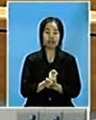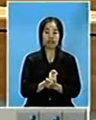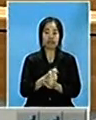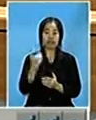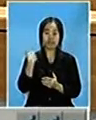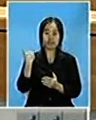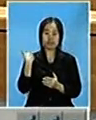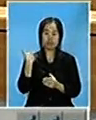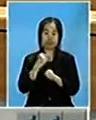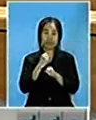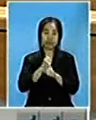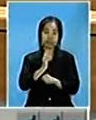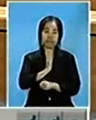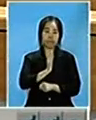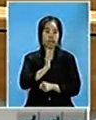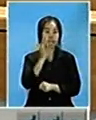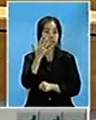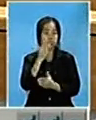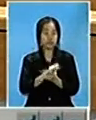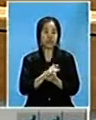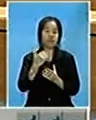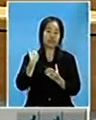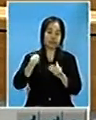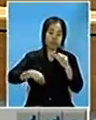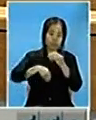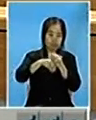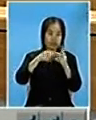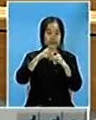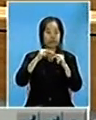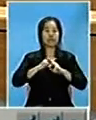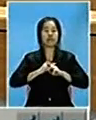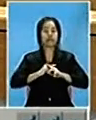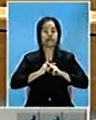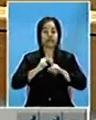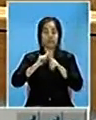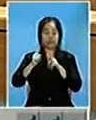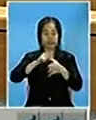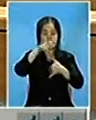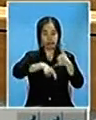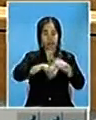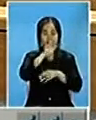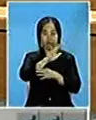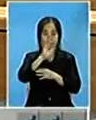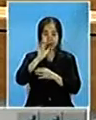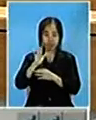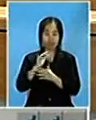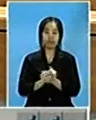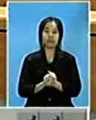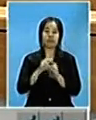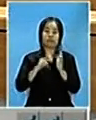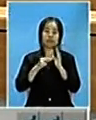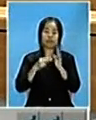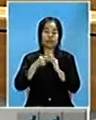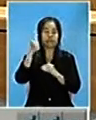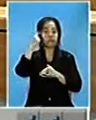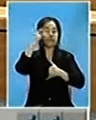ความลำเอียงอะไรสอดแทรกเข้าไปเป็นเรื่องส่วนตัวของบุคคลหรือคณะบุคคลนั่นก็เป็นเรื่องของคณะหรือ